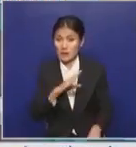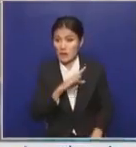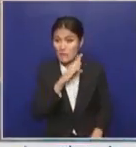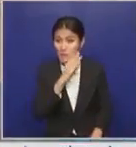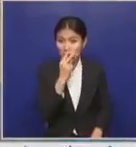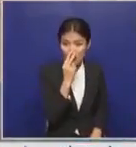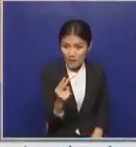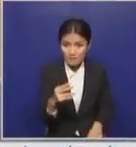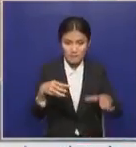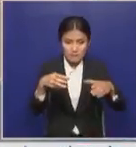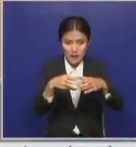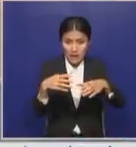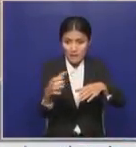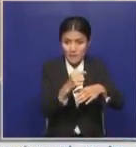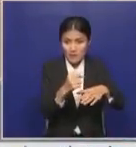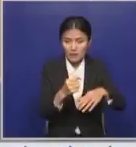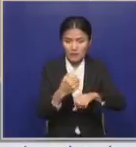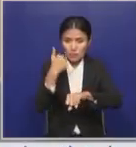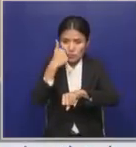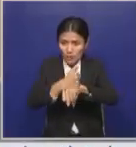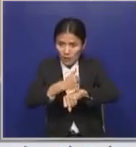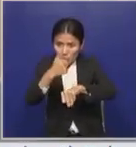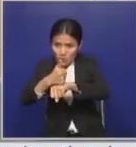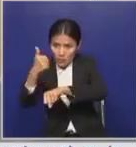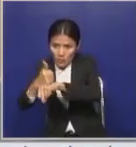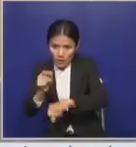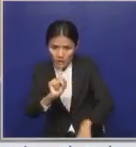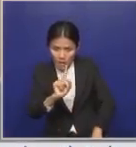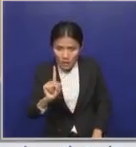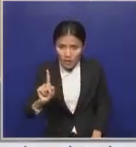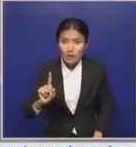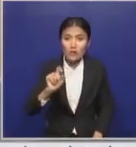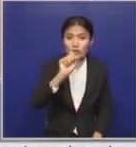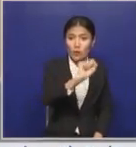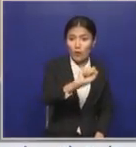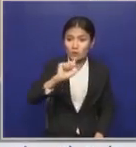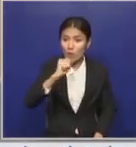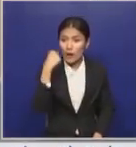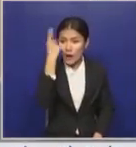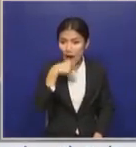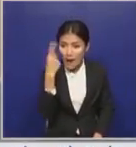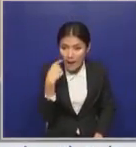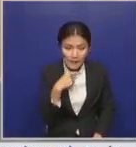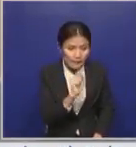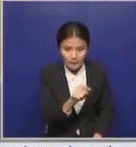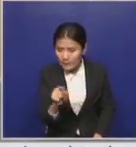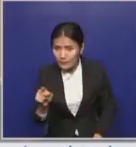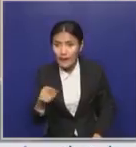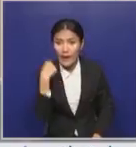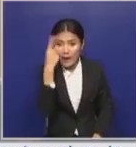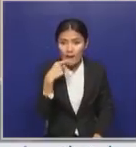เมืองใดผู้บริหารพรรคการเมืองใดหรือสมาชิกสภาผู้แทนราษฎรของพรรคการเมืองใด